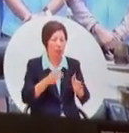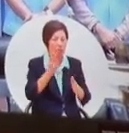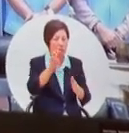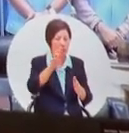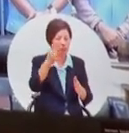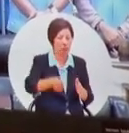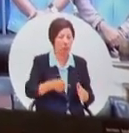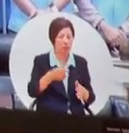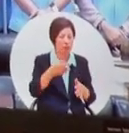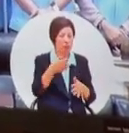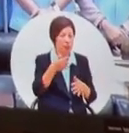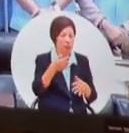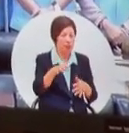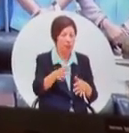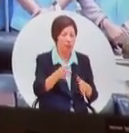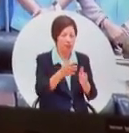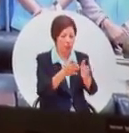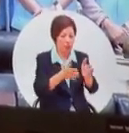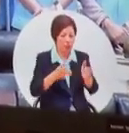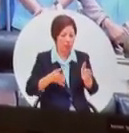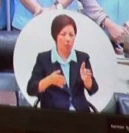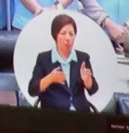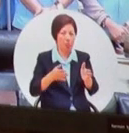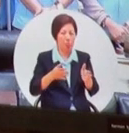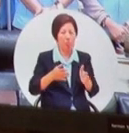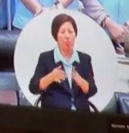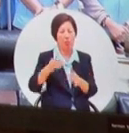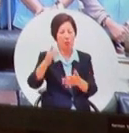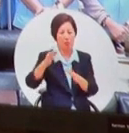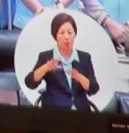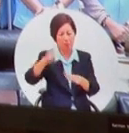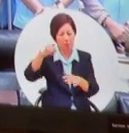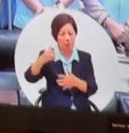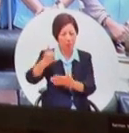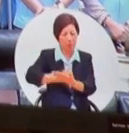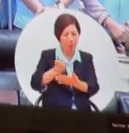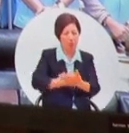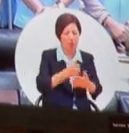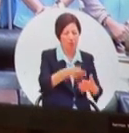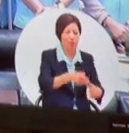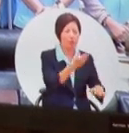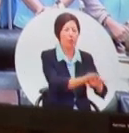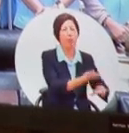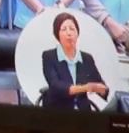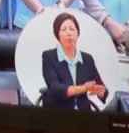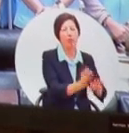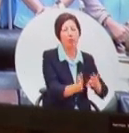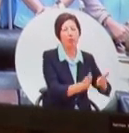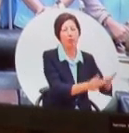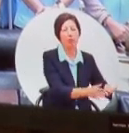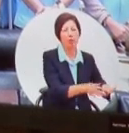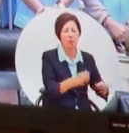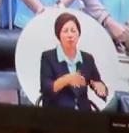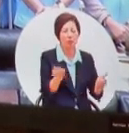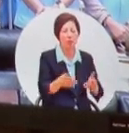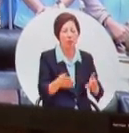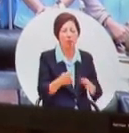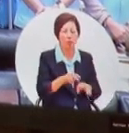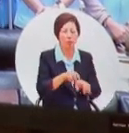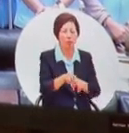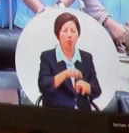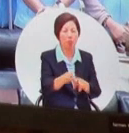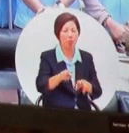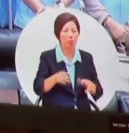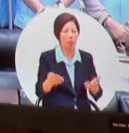有做好，车厢居然就先进来了，现在还摆着。轨道建设目前还没有完成，但是中